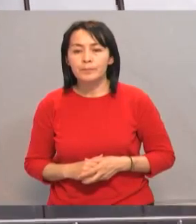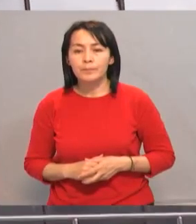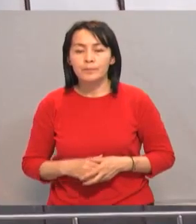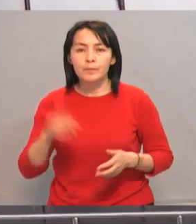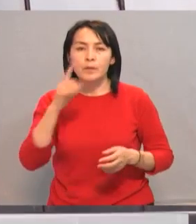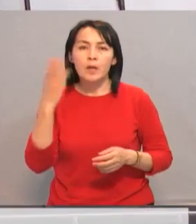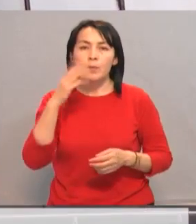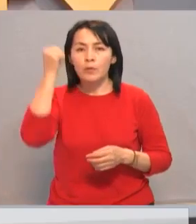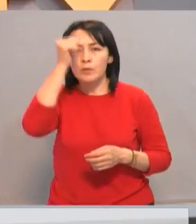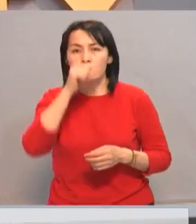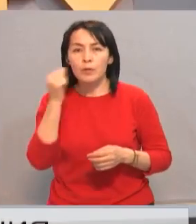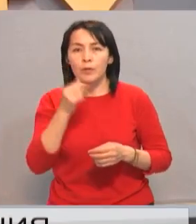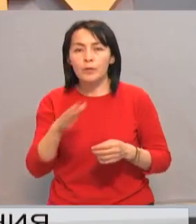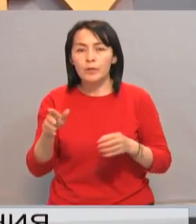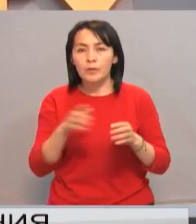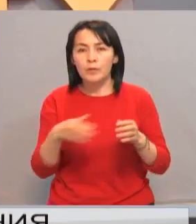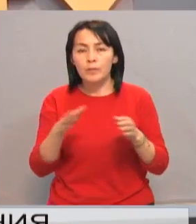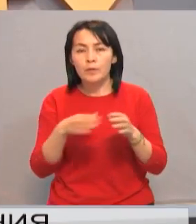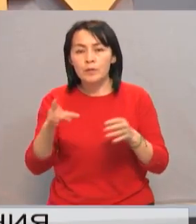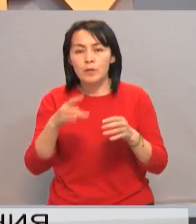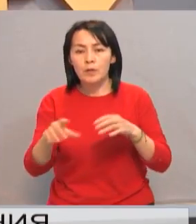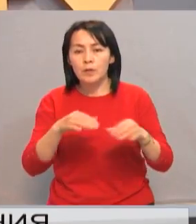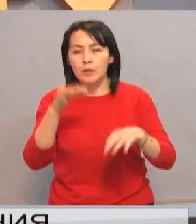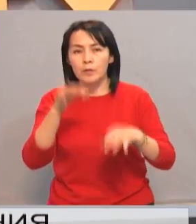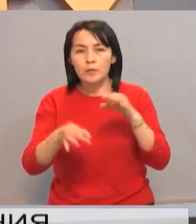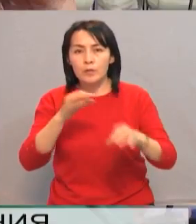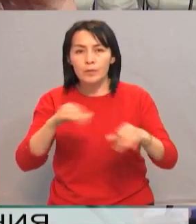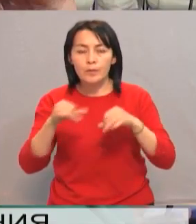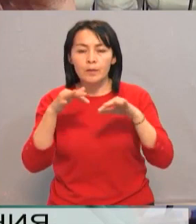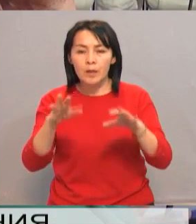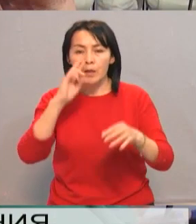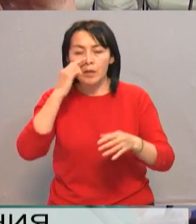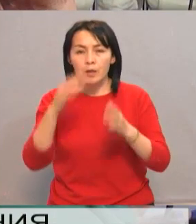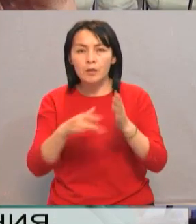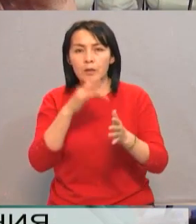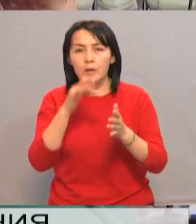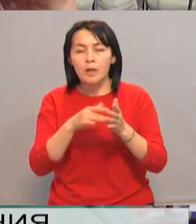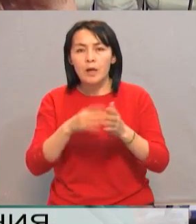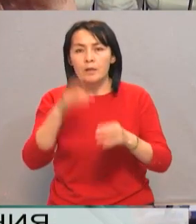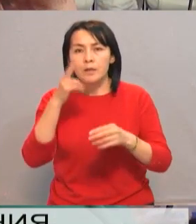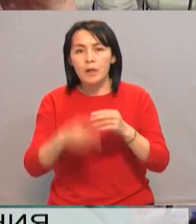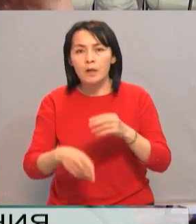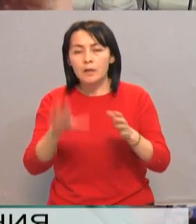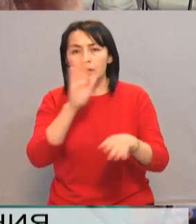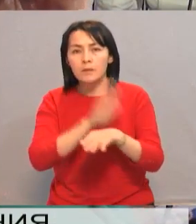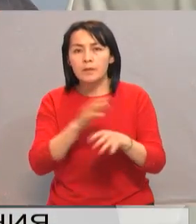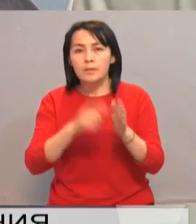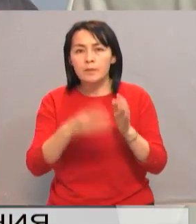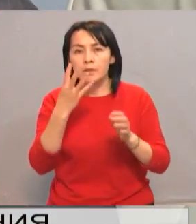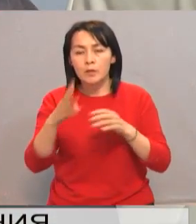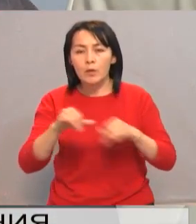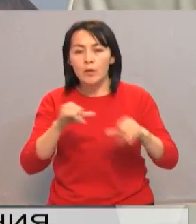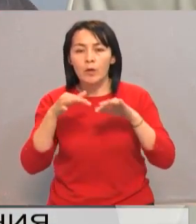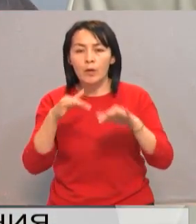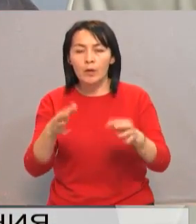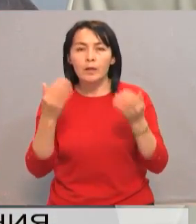За прошлый год в специализированном межрайонном суде по уголовным делам города Шымкент окончено с вынесением приговора 74 уголовных